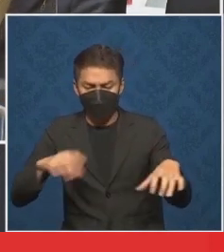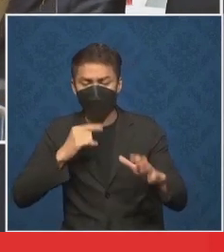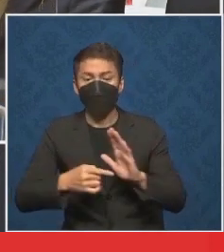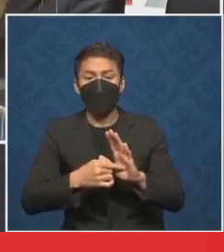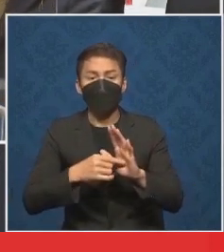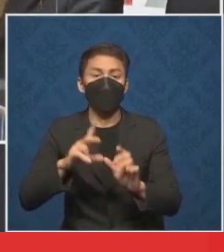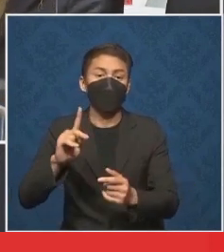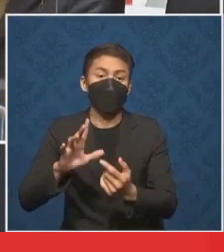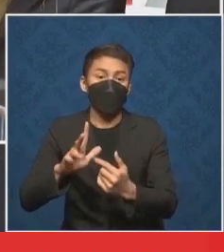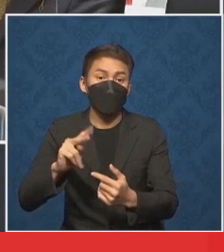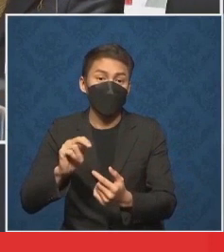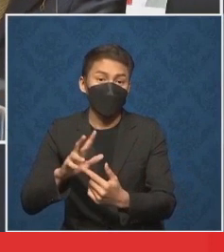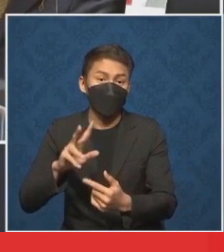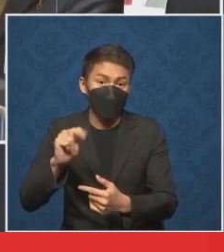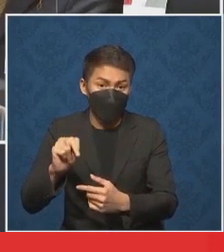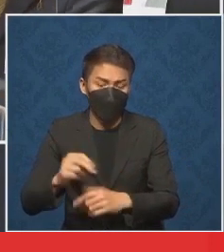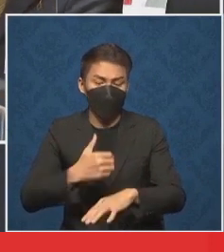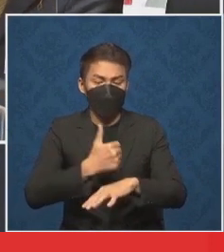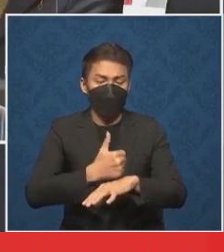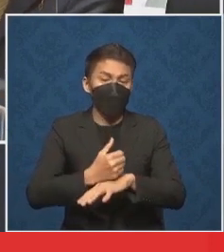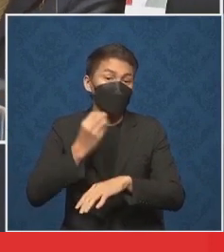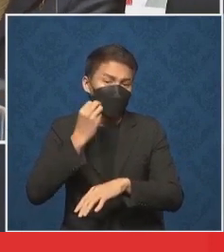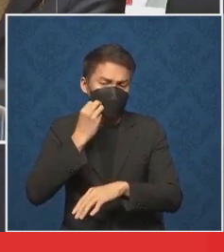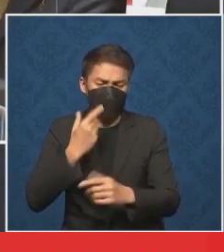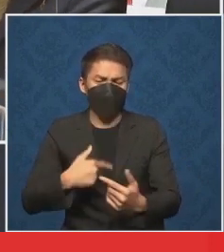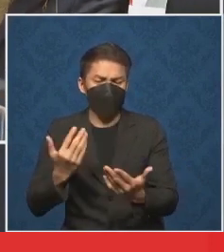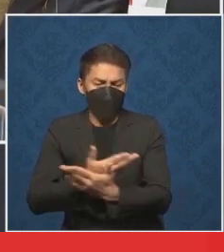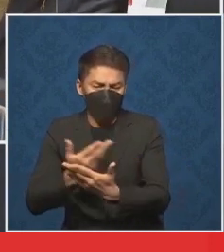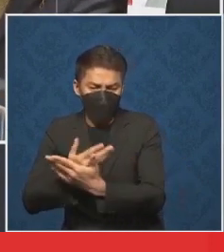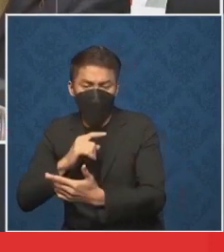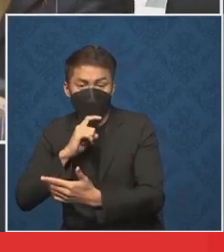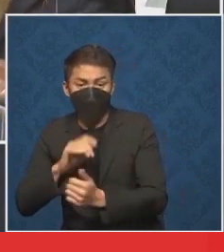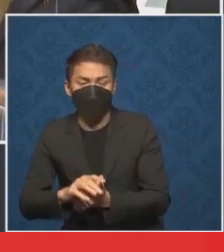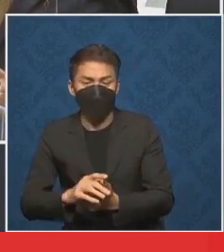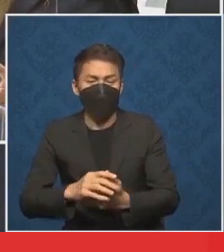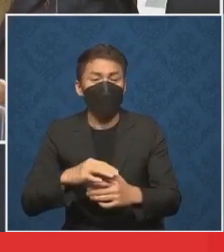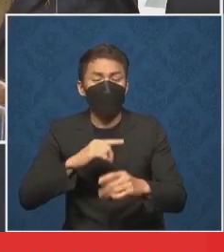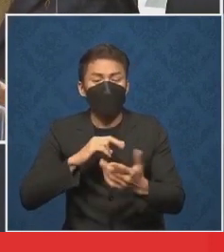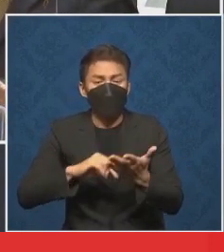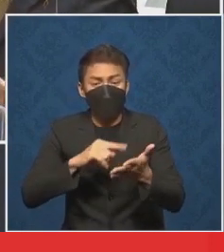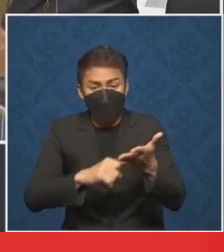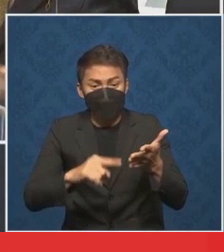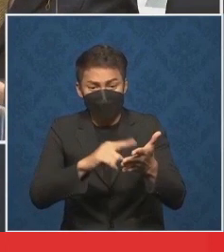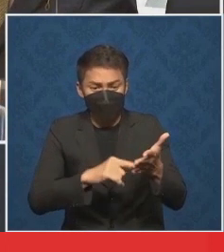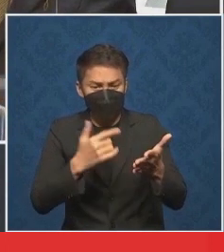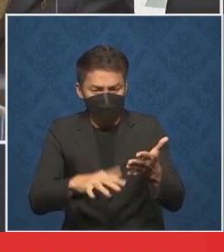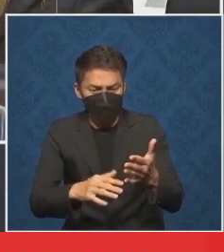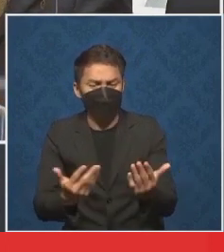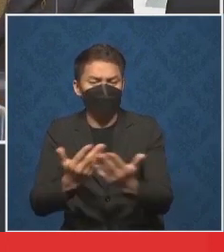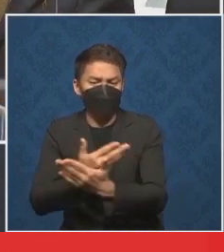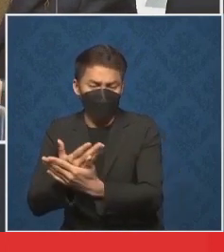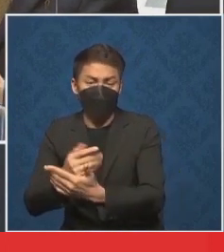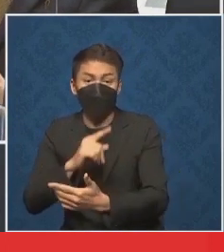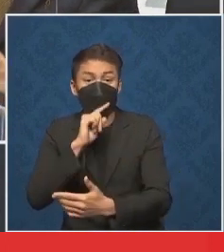ครับกำนันผู้ใหญ่บ้านนี่เปลี่ยนอยู่เรื่อยนะครับก็เลือกตั้งมาก็เปลี่ยนเรื่อยๆแล้วเนี่ยหลักสูตรของเราเนี่ยถ้า